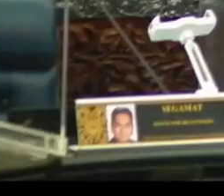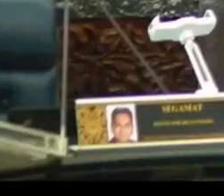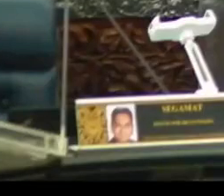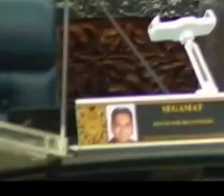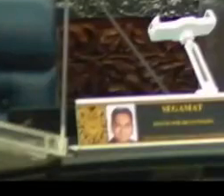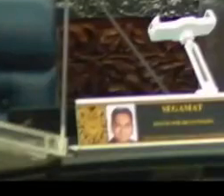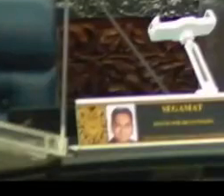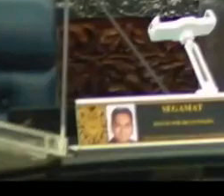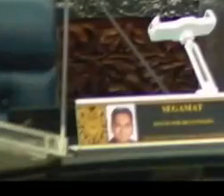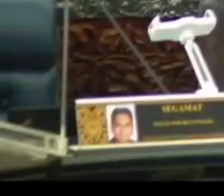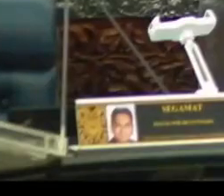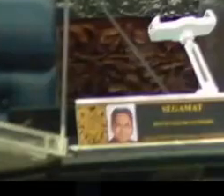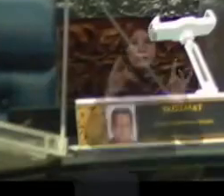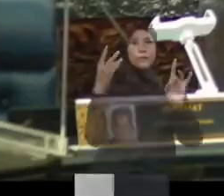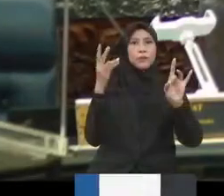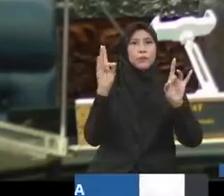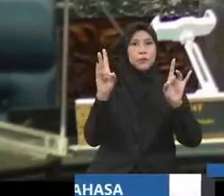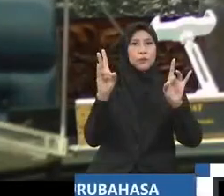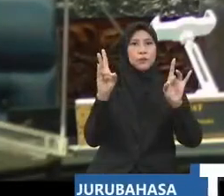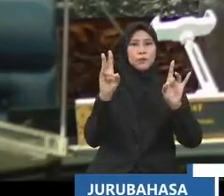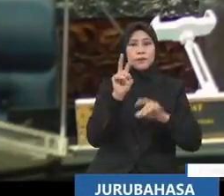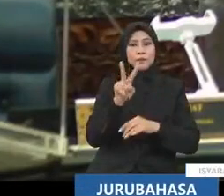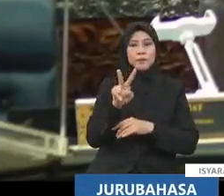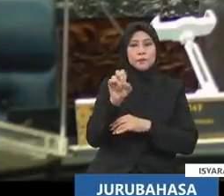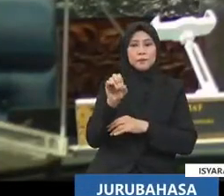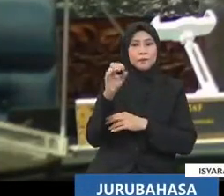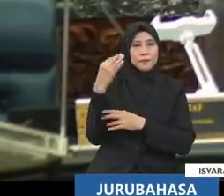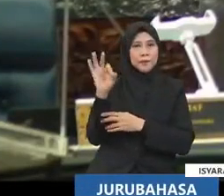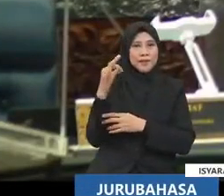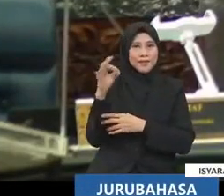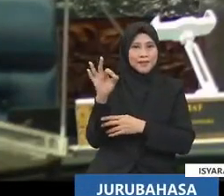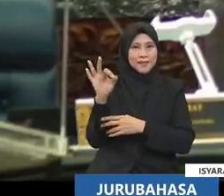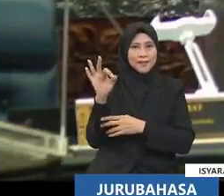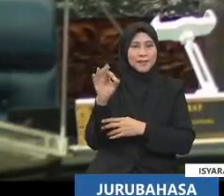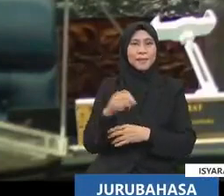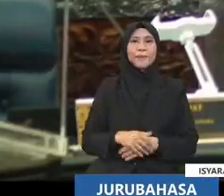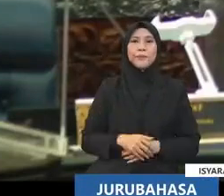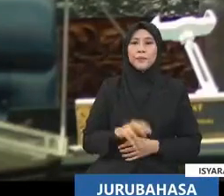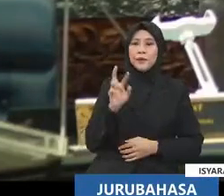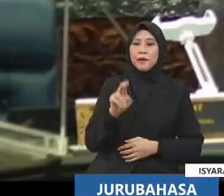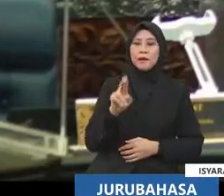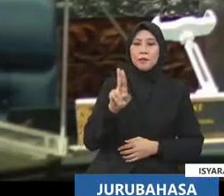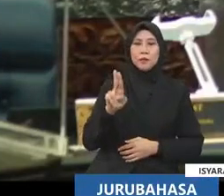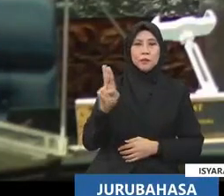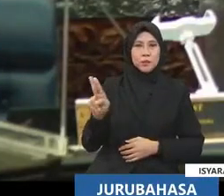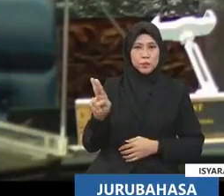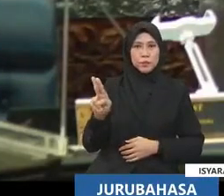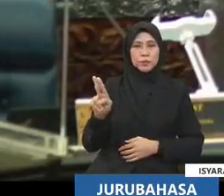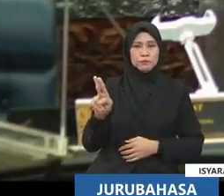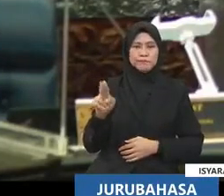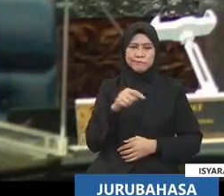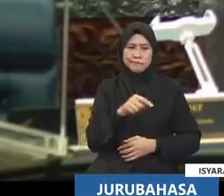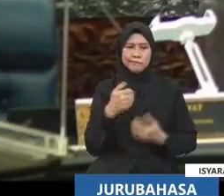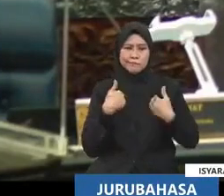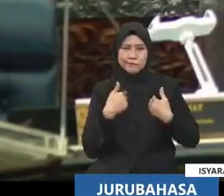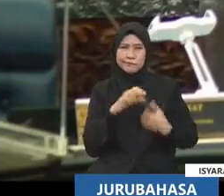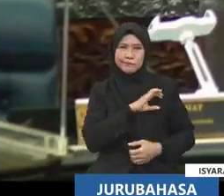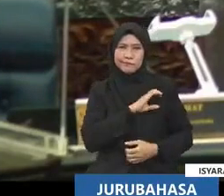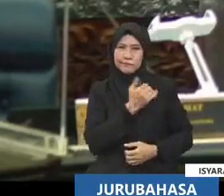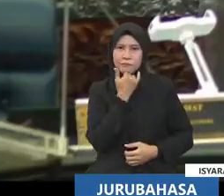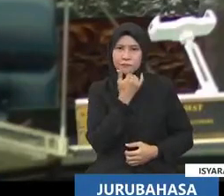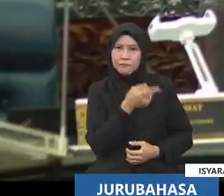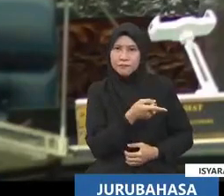Pada 18 Juli 2019, RUU Suranja Bebas Aduan Salah Laku Polis